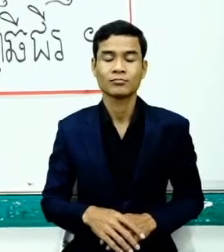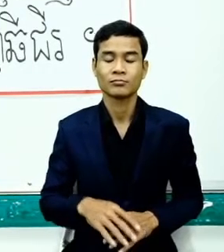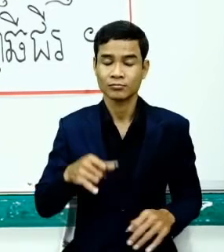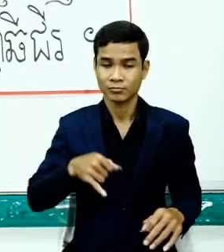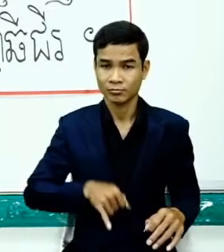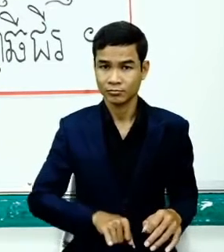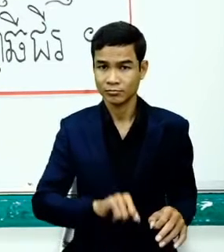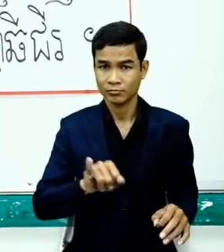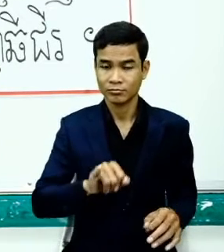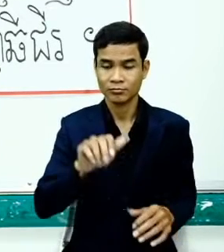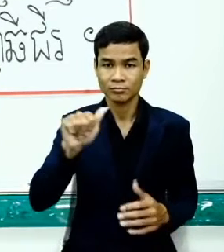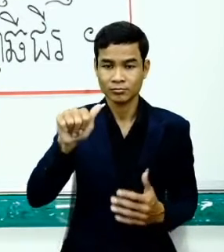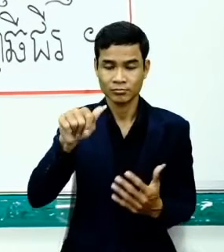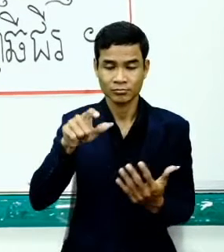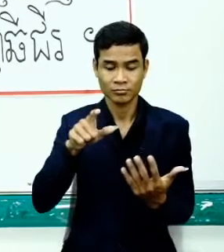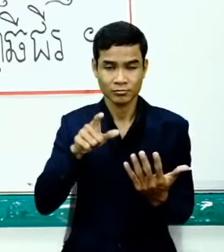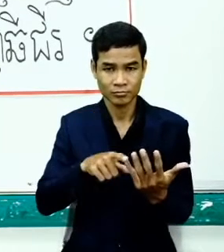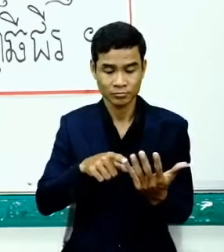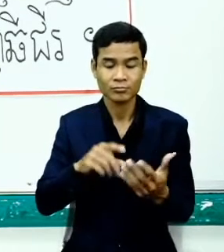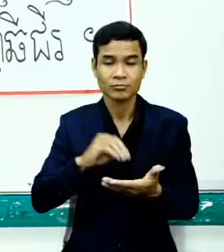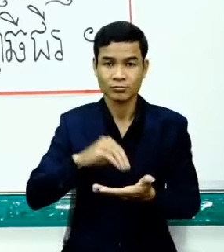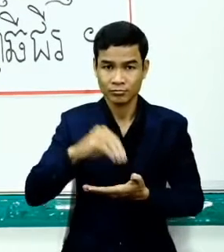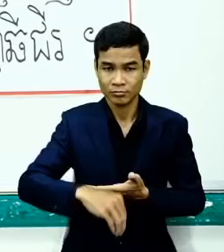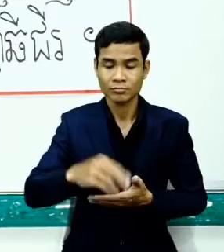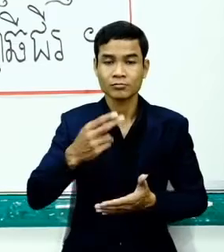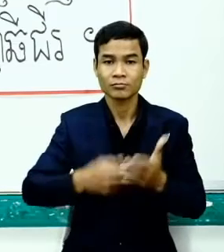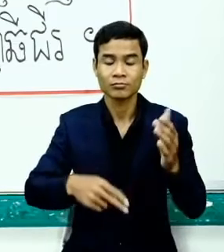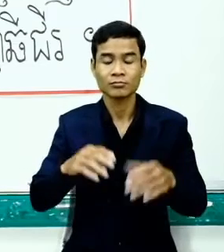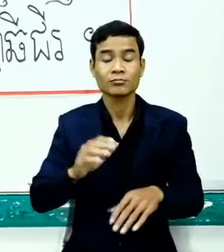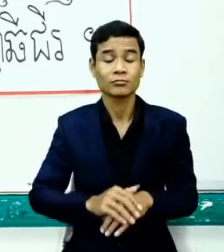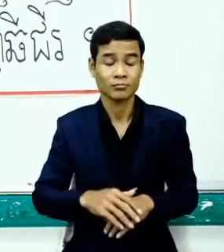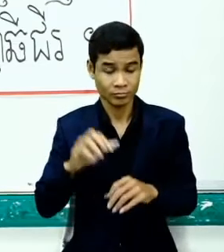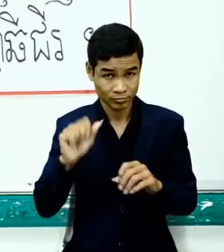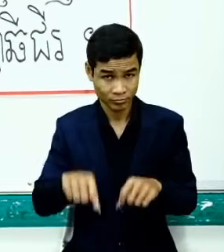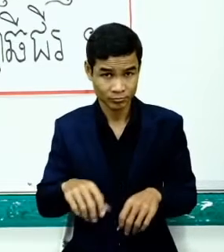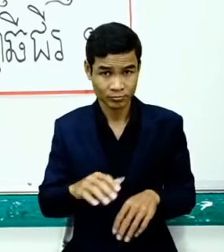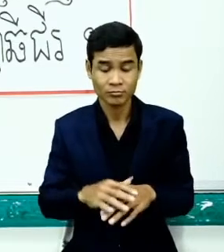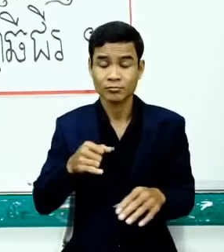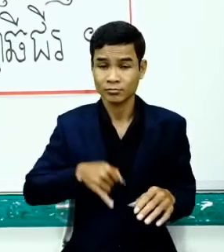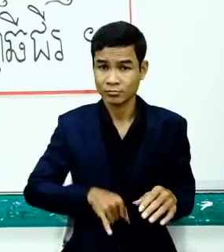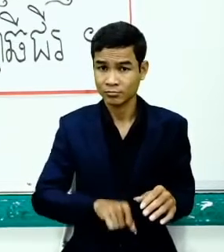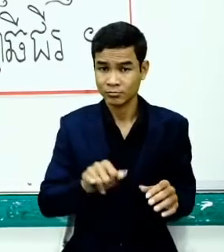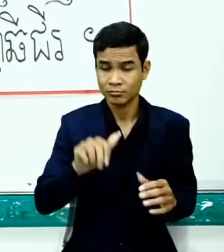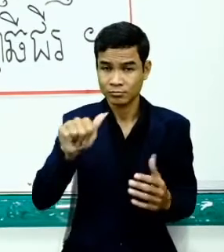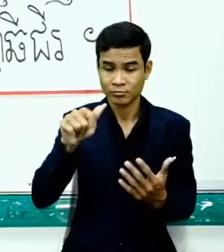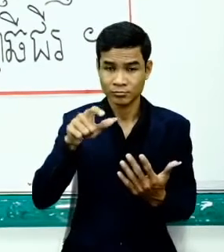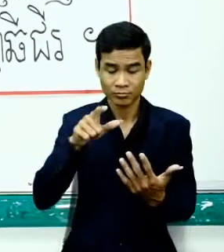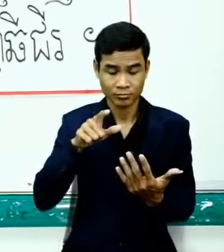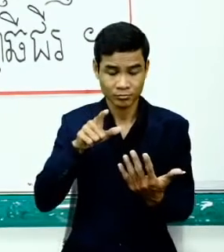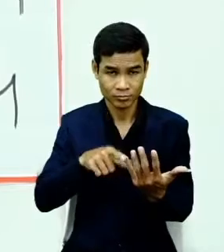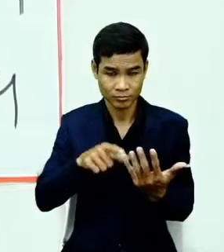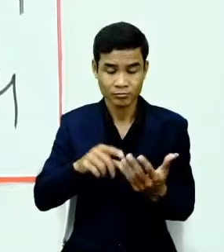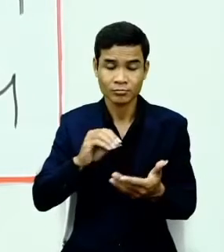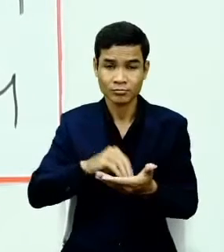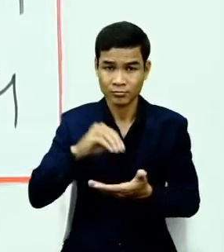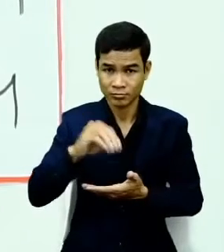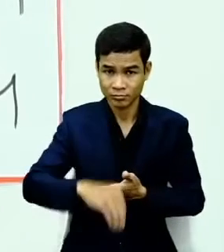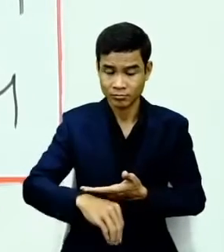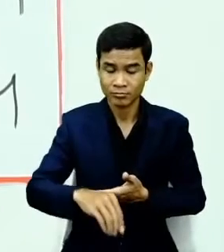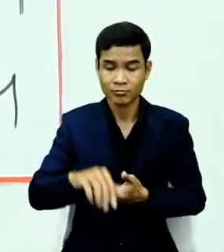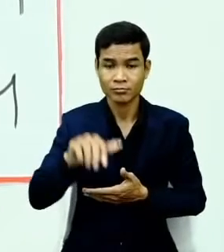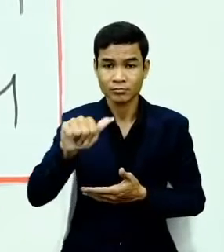ចៅញាដាំអ្វីកូនចាគឺចៅញាដាំដាំញោឃើញឃើញ